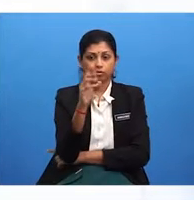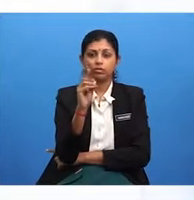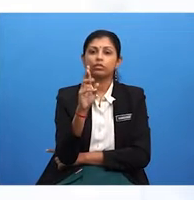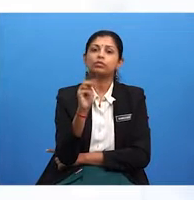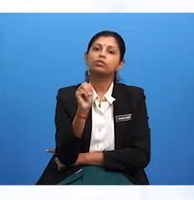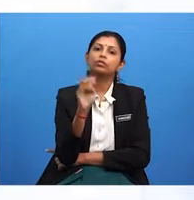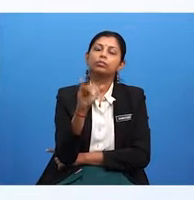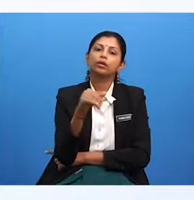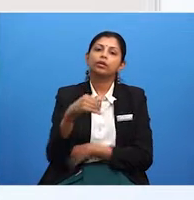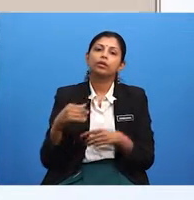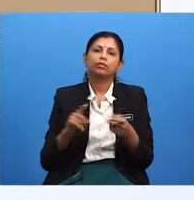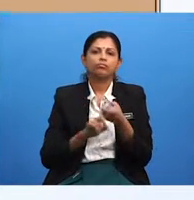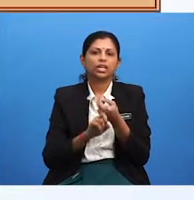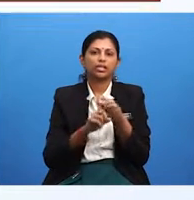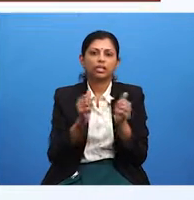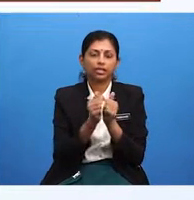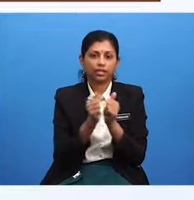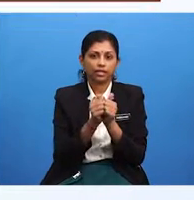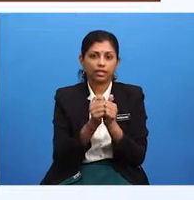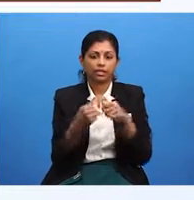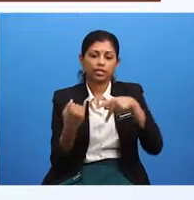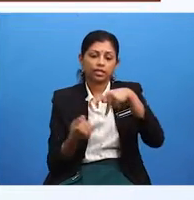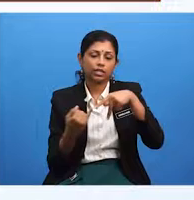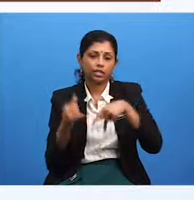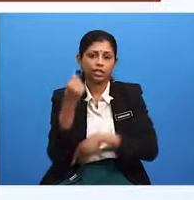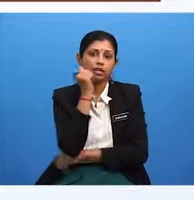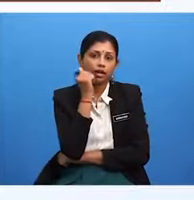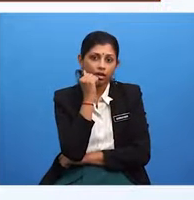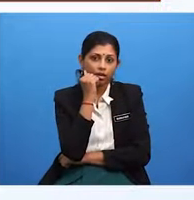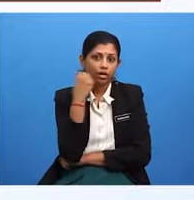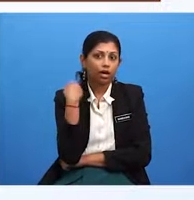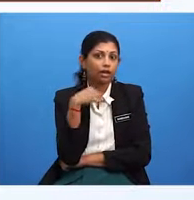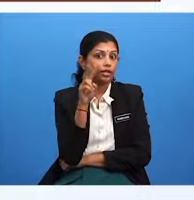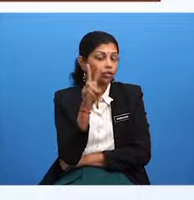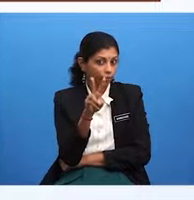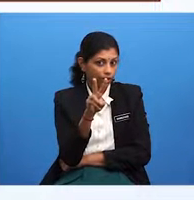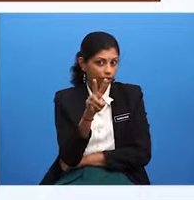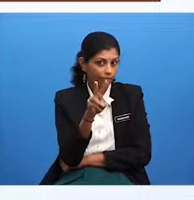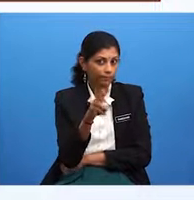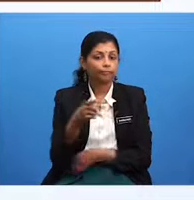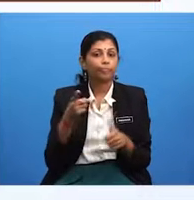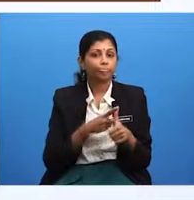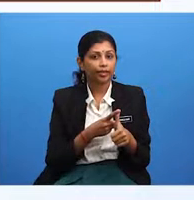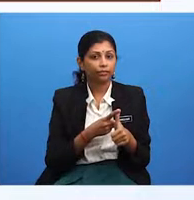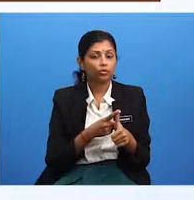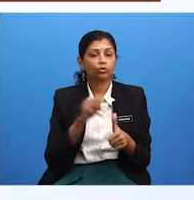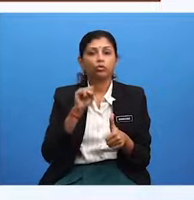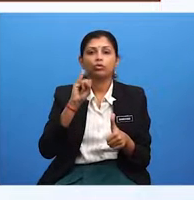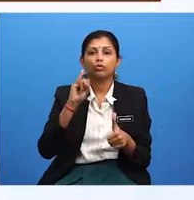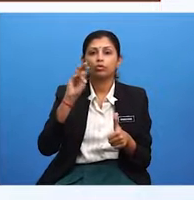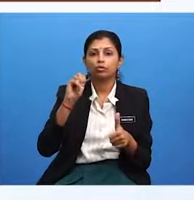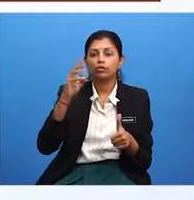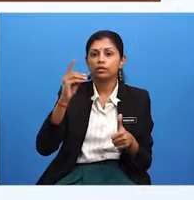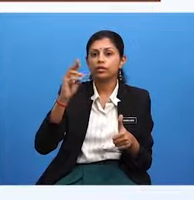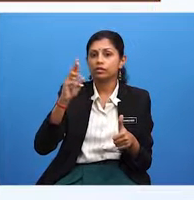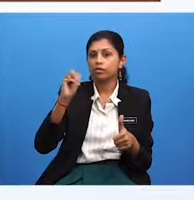kita haid ini. Terdapat dua peristiwa ataupun sindrom yang berkait rapat